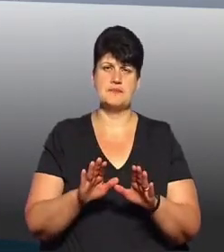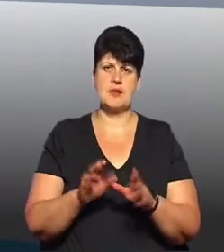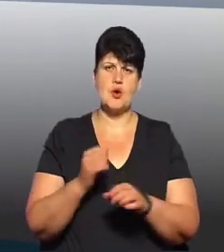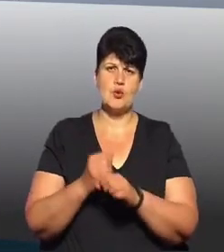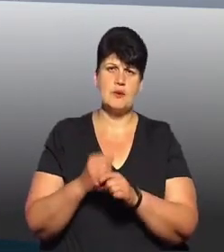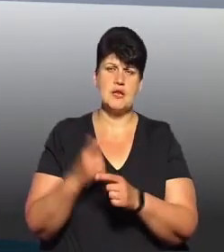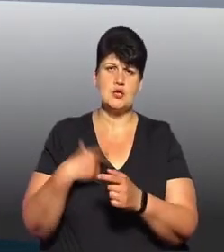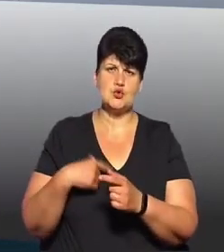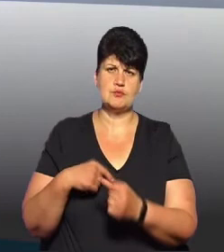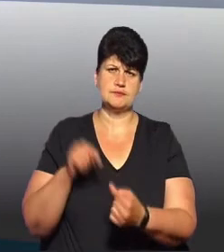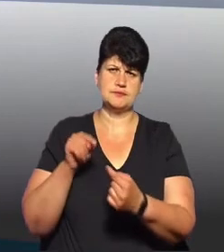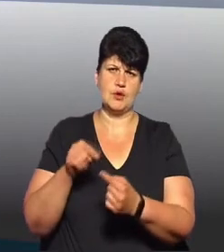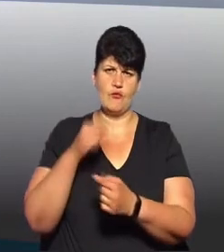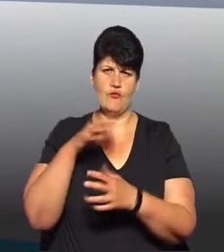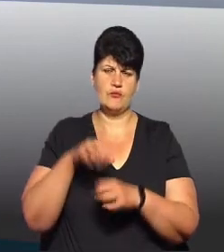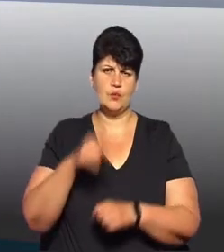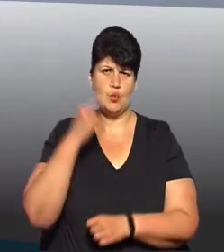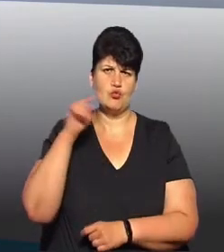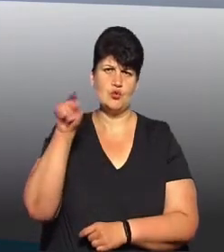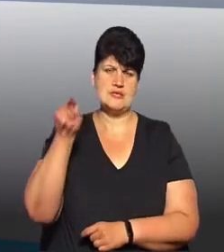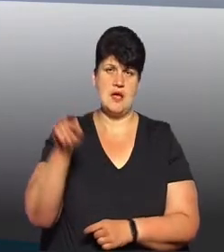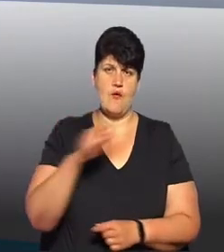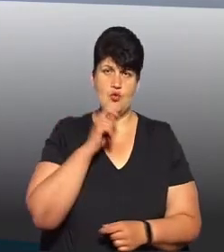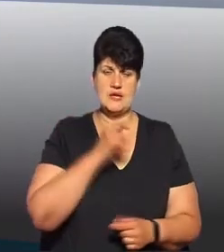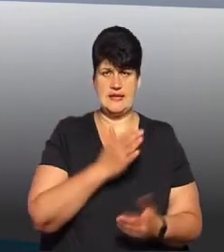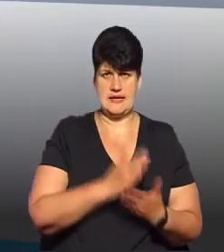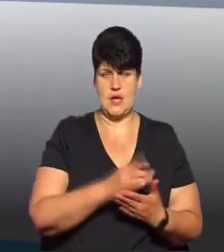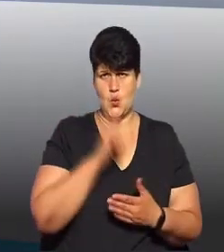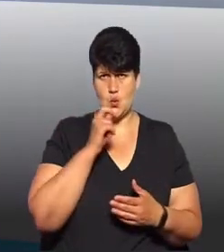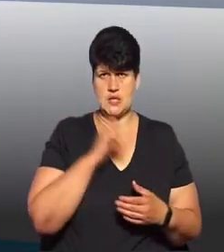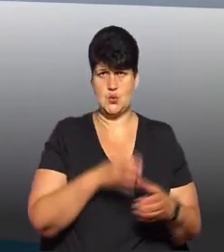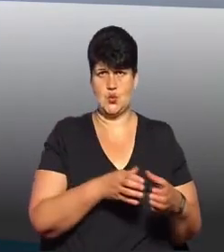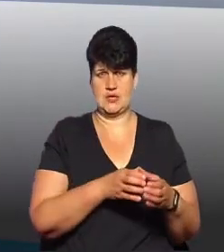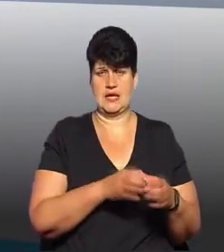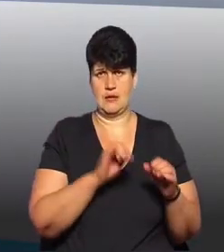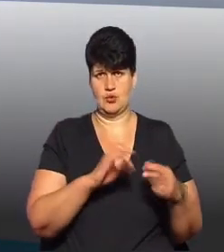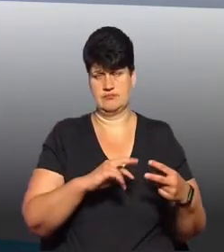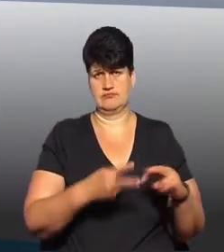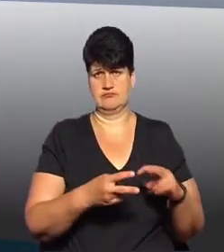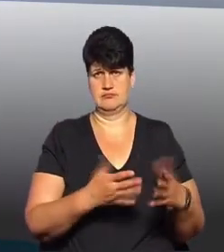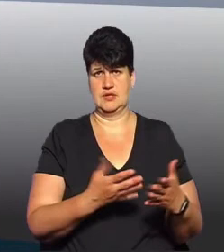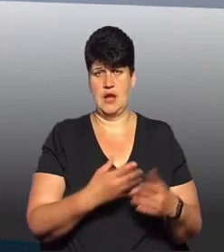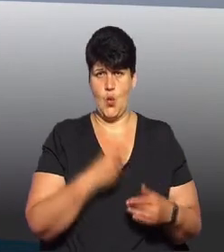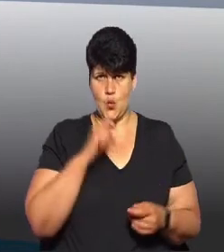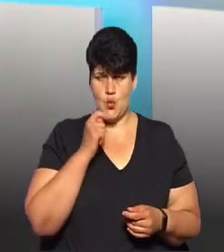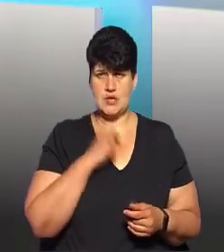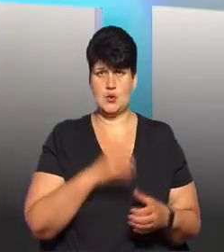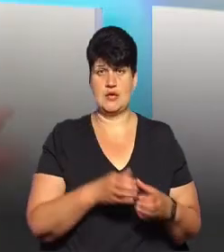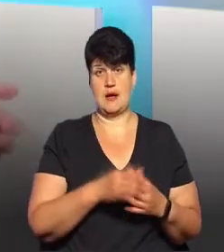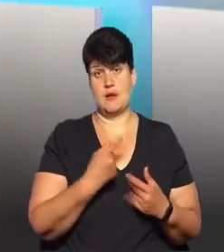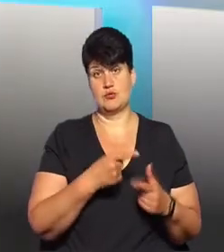опозицію в Росії, а в Україні є українські гурти, яких замість оцих 4 гуртів можна було б запросити українські гурти або іноземні?